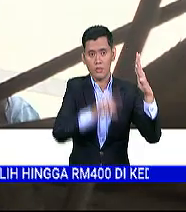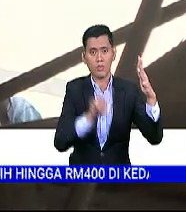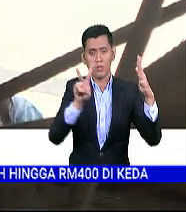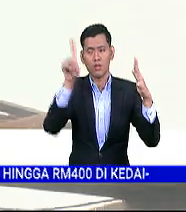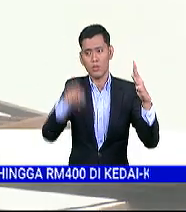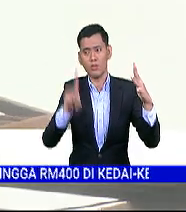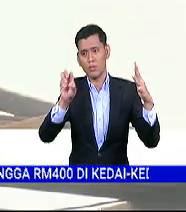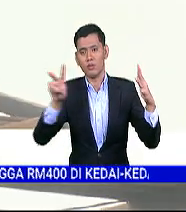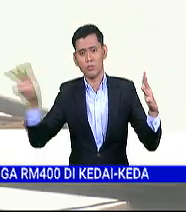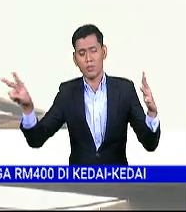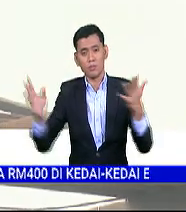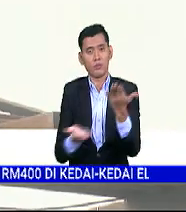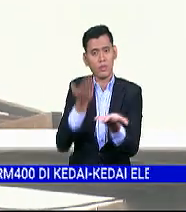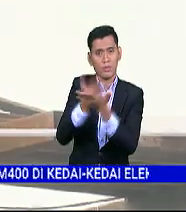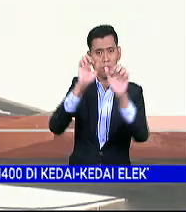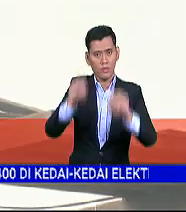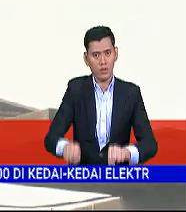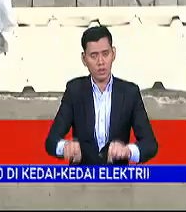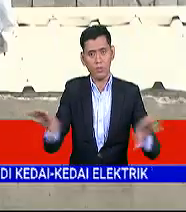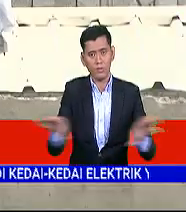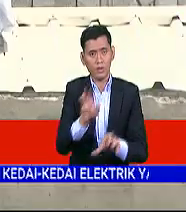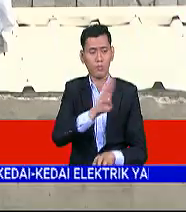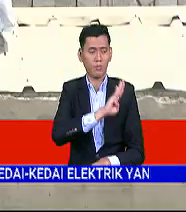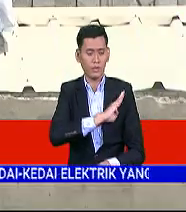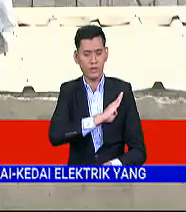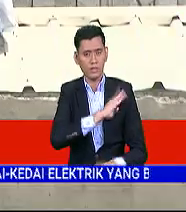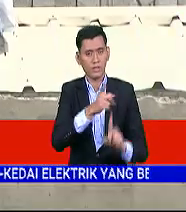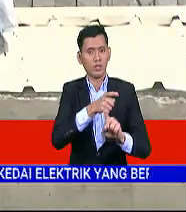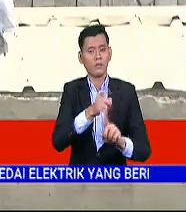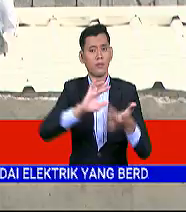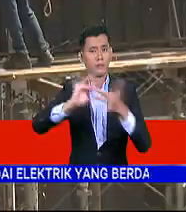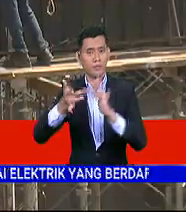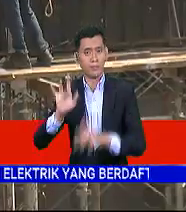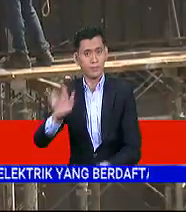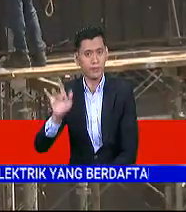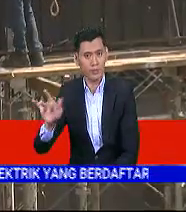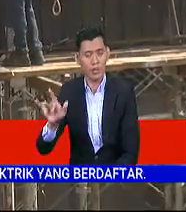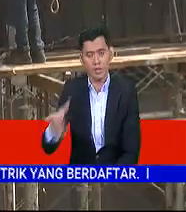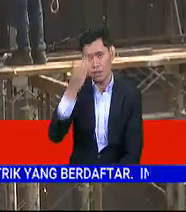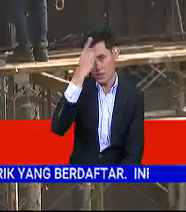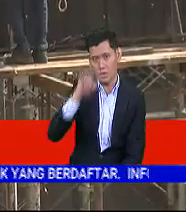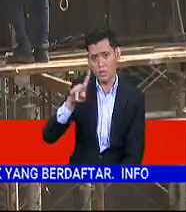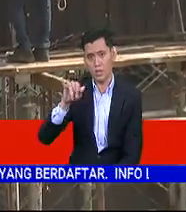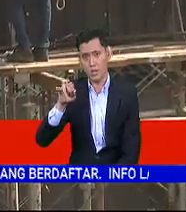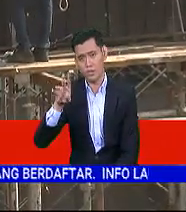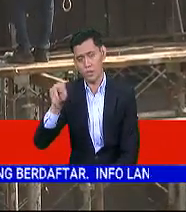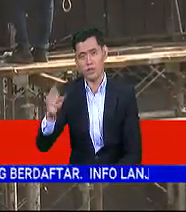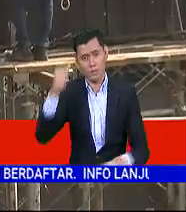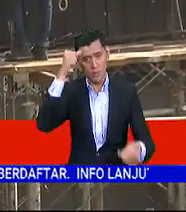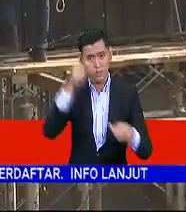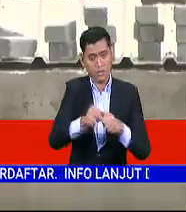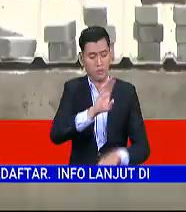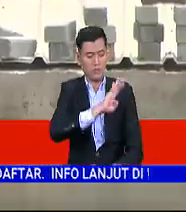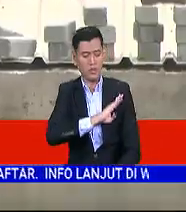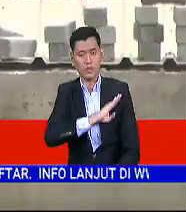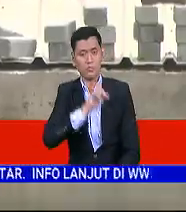2022. Permohonan boleh dibuat majikan melalui laman web tertera. Datuk Seri Saravanan seterusnya mengingatkan majikan supaya